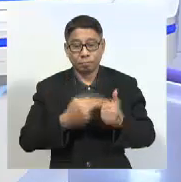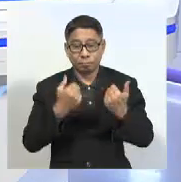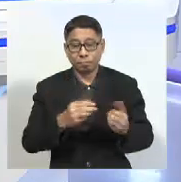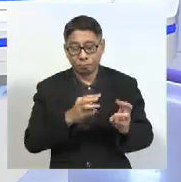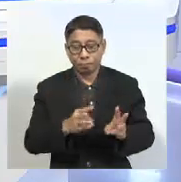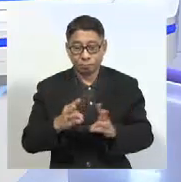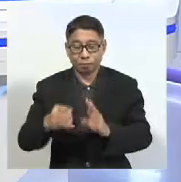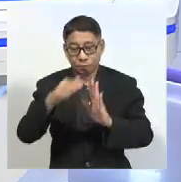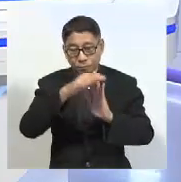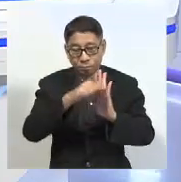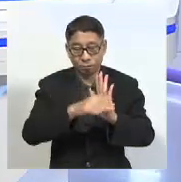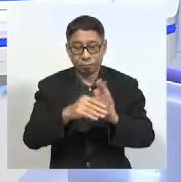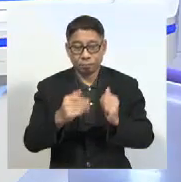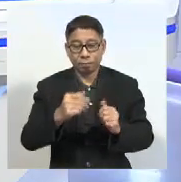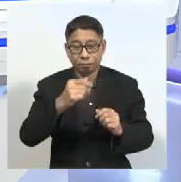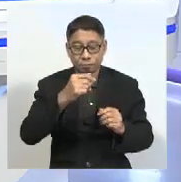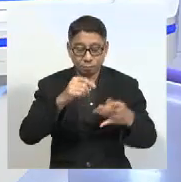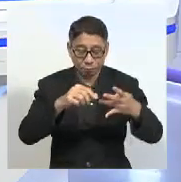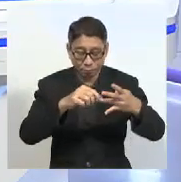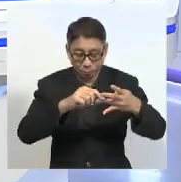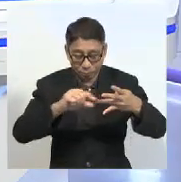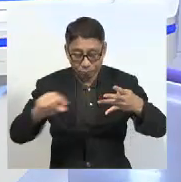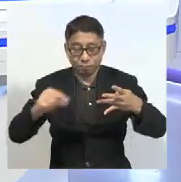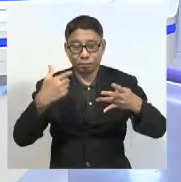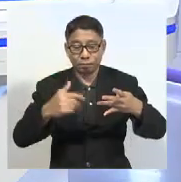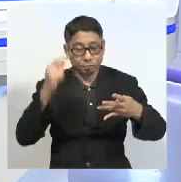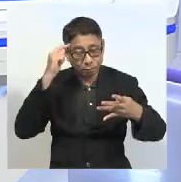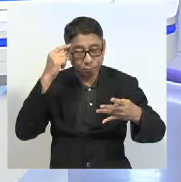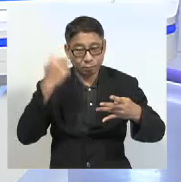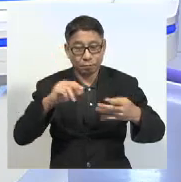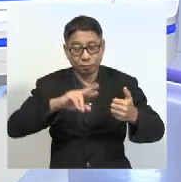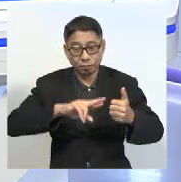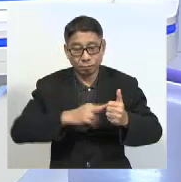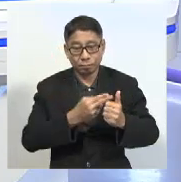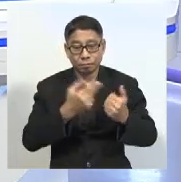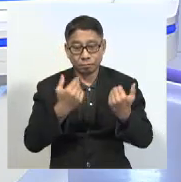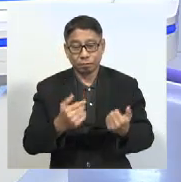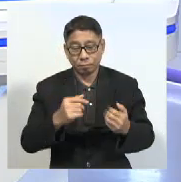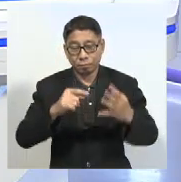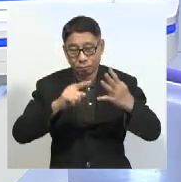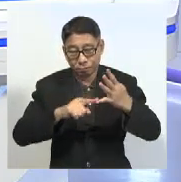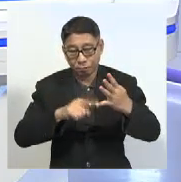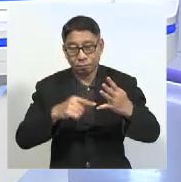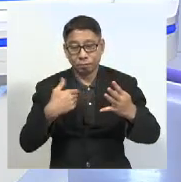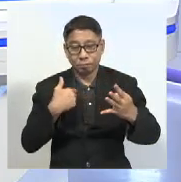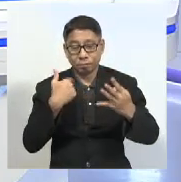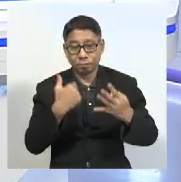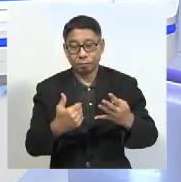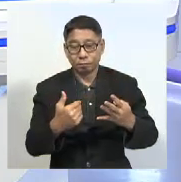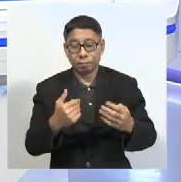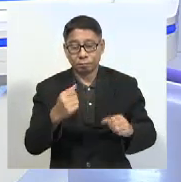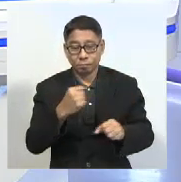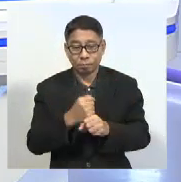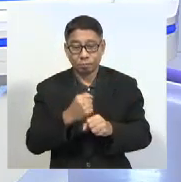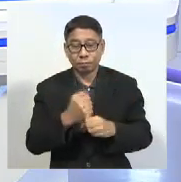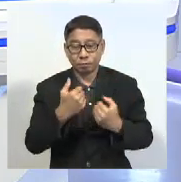าตรการกระตุ้นการใช้จ่ายมาตั้งแต่ไตรมาสที่3แล้วก็เชื่อว่าจะเริ่มเห็นผลในไตรมาส4ซึ่งทำ